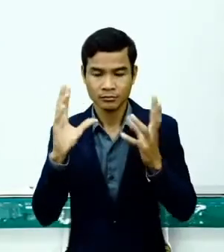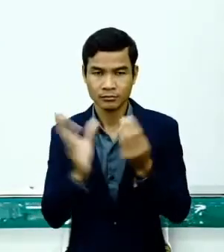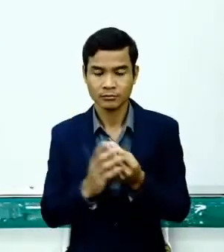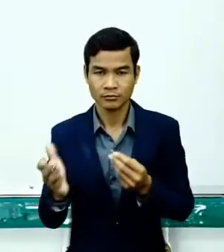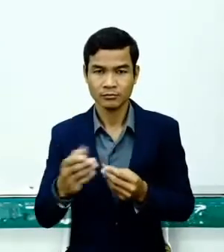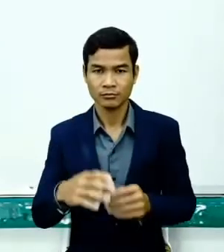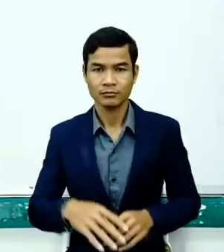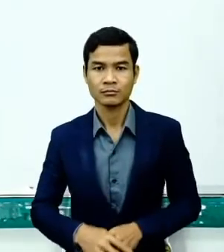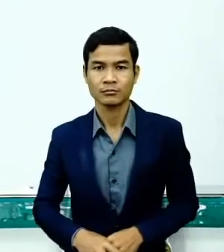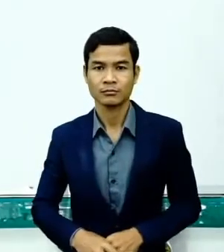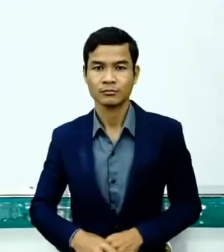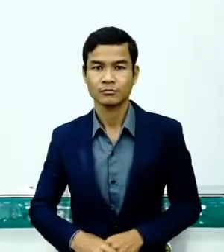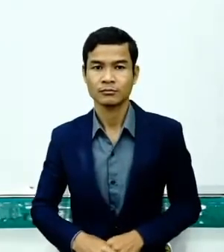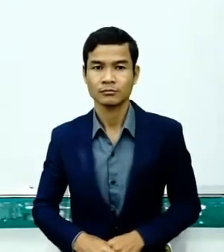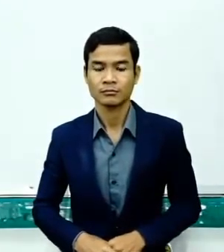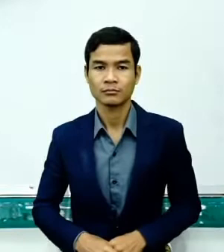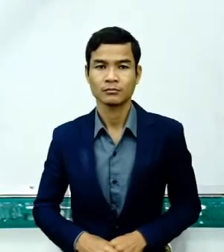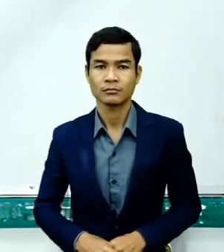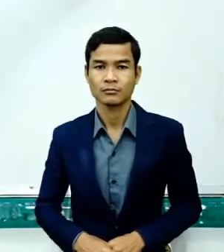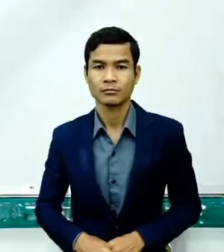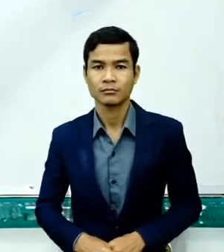ណា